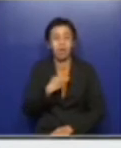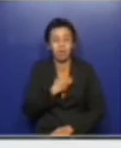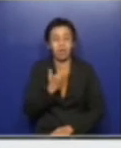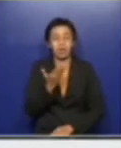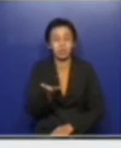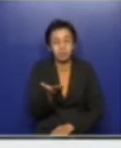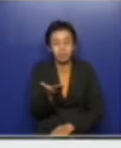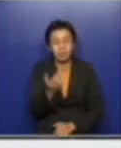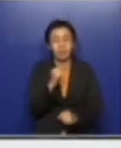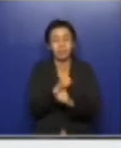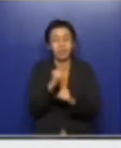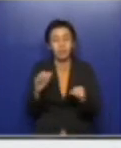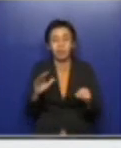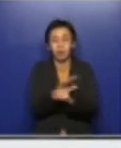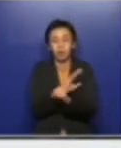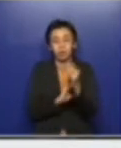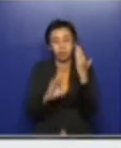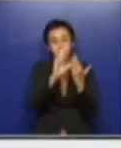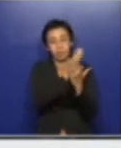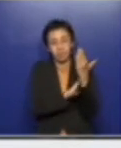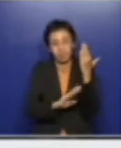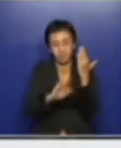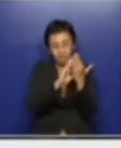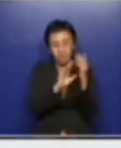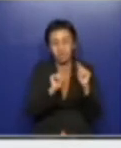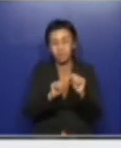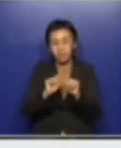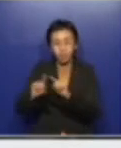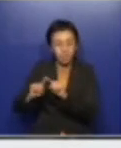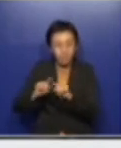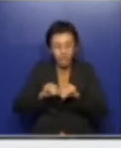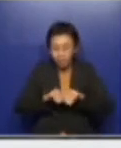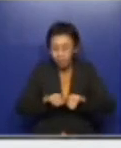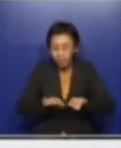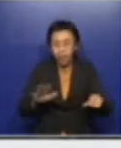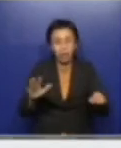อบคลุมไปทั้งประเทศให้ทั้งทุกตำบลให้ได้ครับขอบคุณมากครับ ครับขอบคุณ